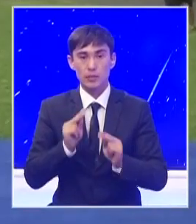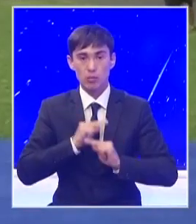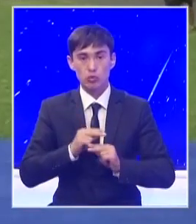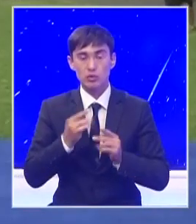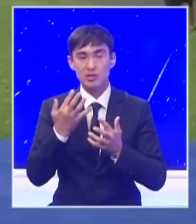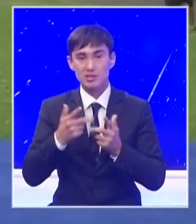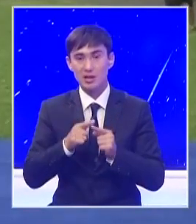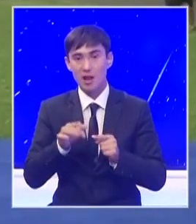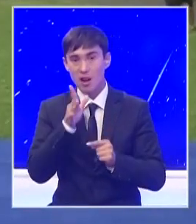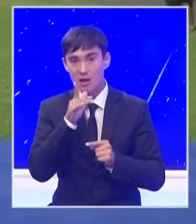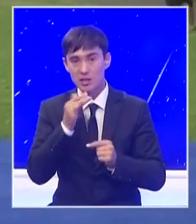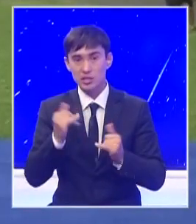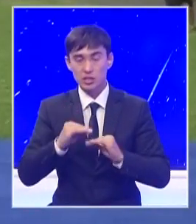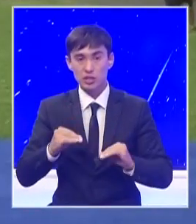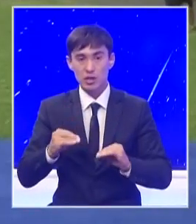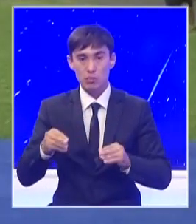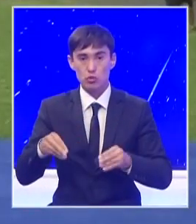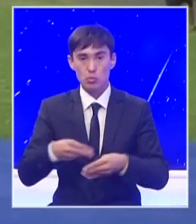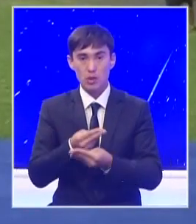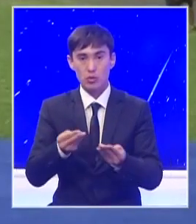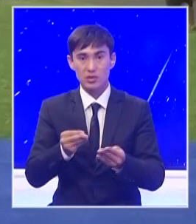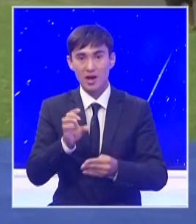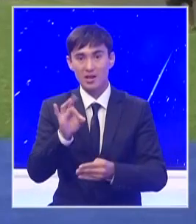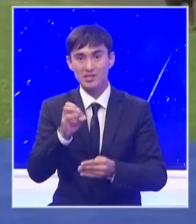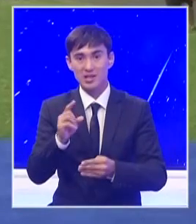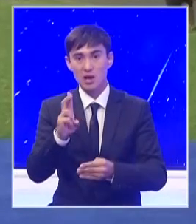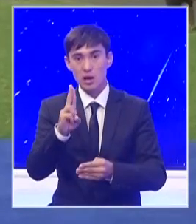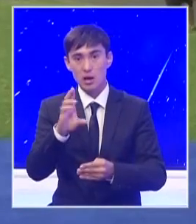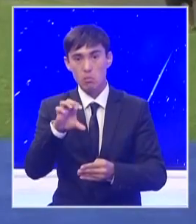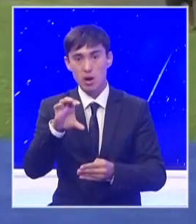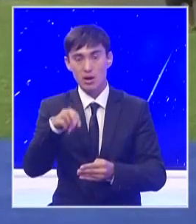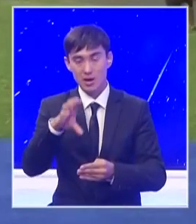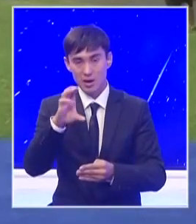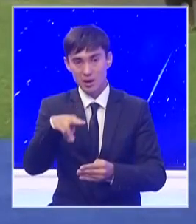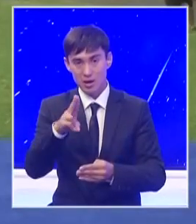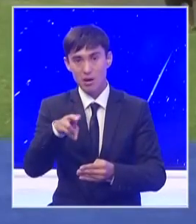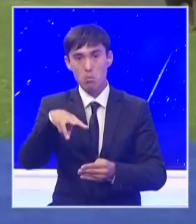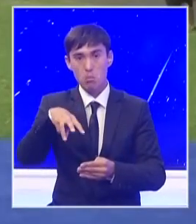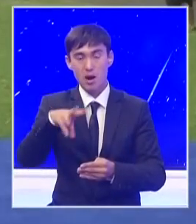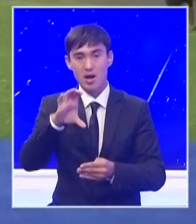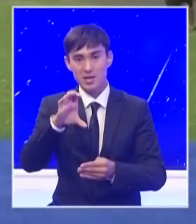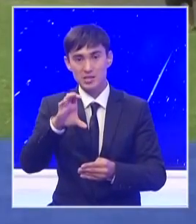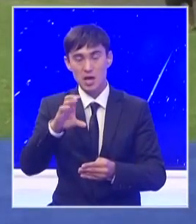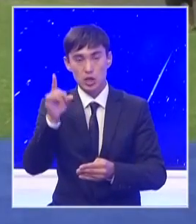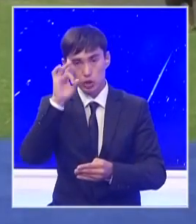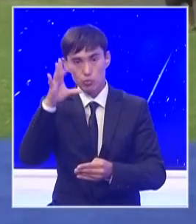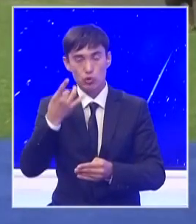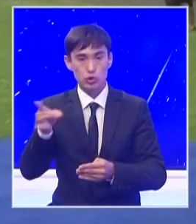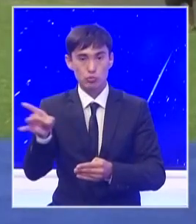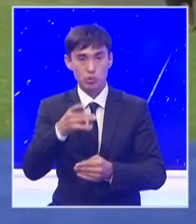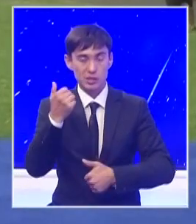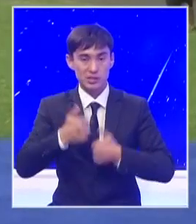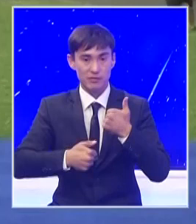нескольких лет. Уже детей мы сейчас подаем на разряды кандидатов в мастера спорта, потому что они стали чемпионами, чемпионами